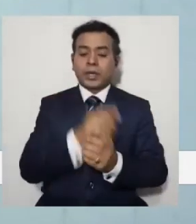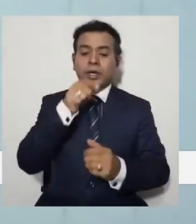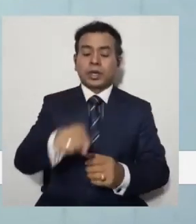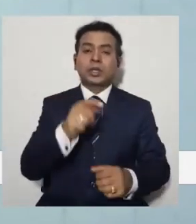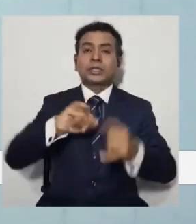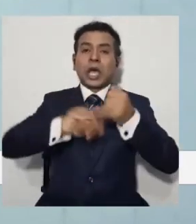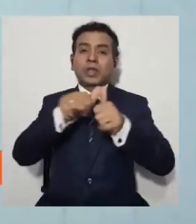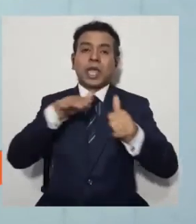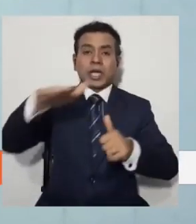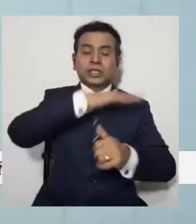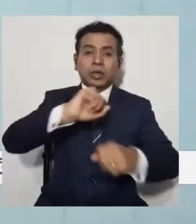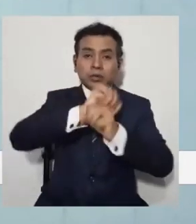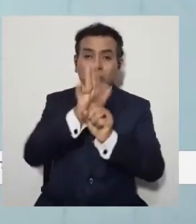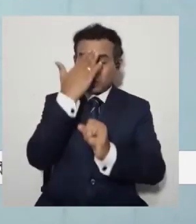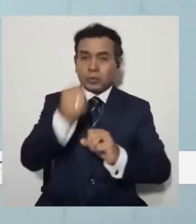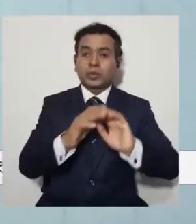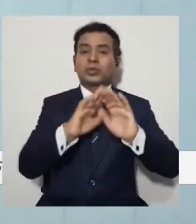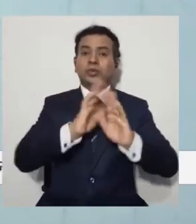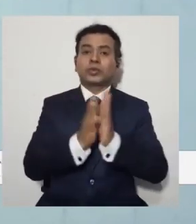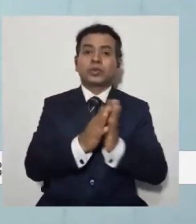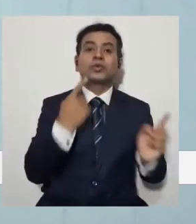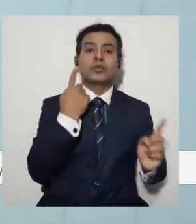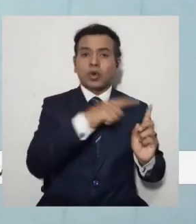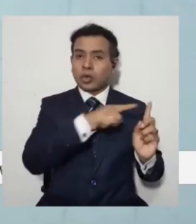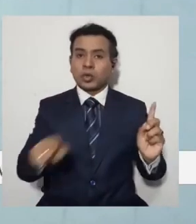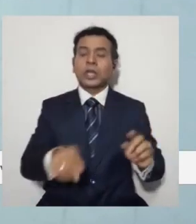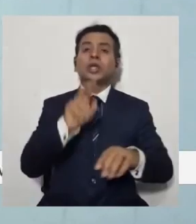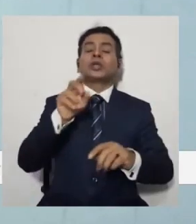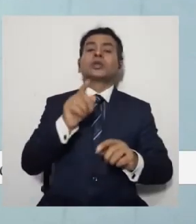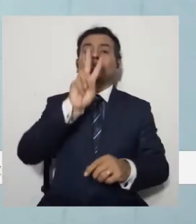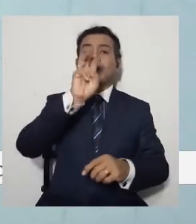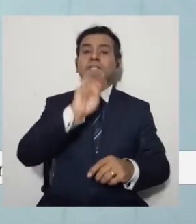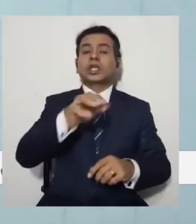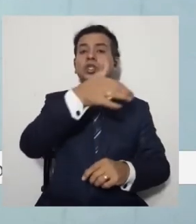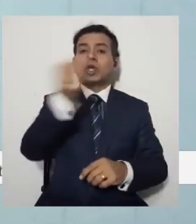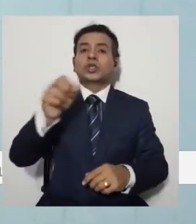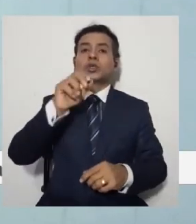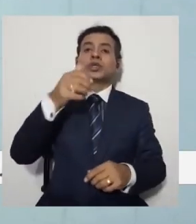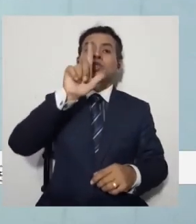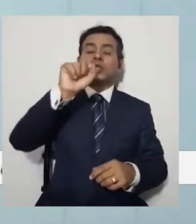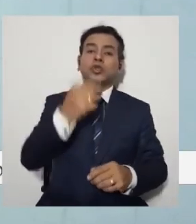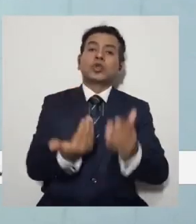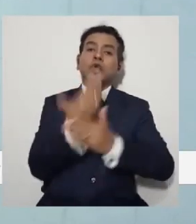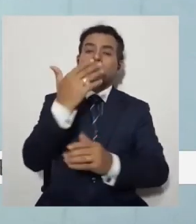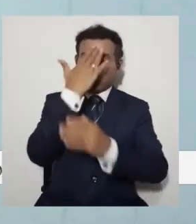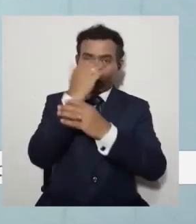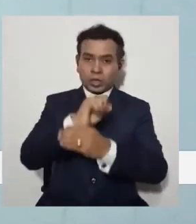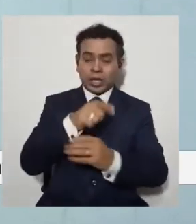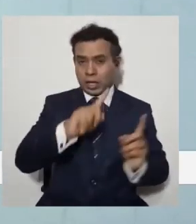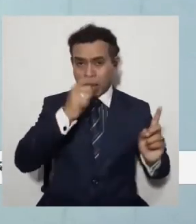2,670 জন 24 ঘন্টা আক্রান্ত হয়েছে এবং এ পর্যন্ত 54,021 জন মৃত্যুবরণ করেছেন, 87 জন এবং এ পর্যন্ত